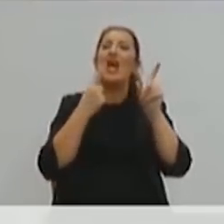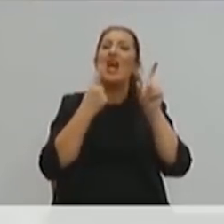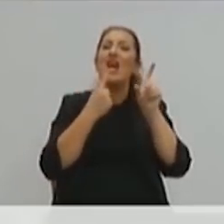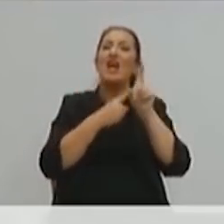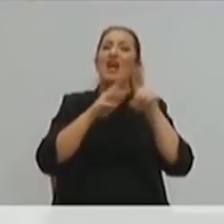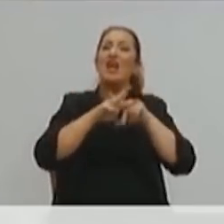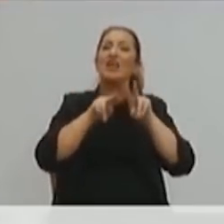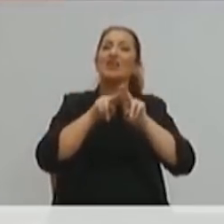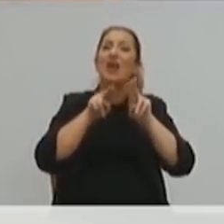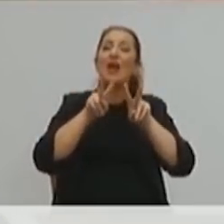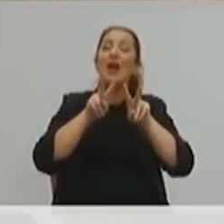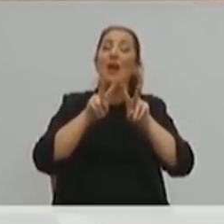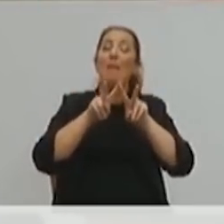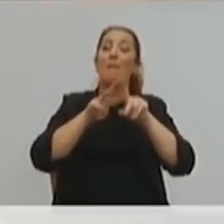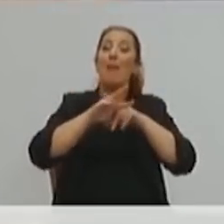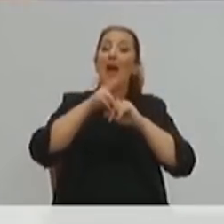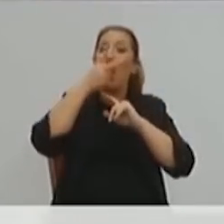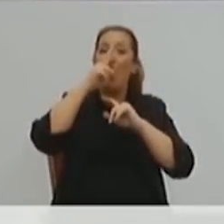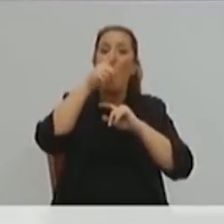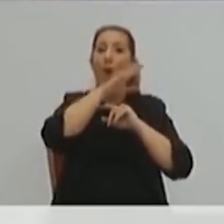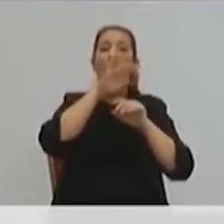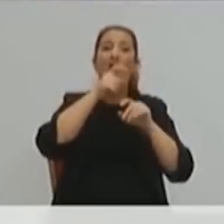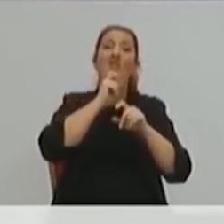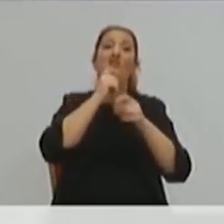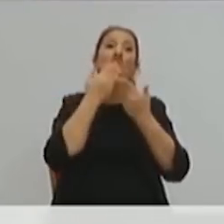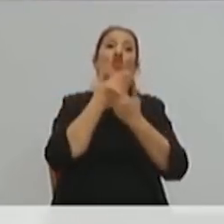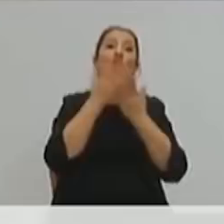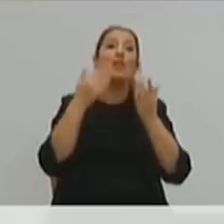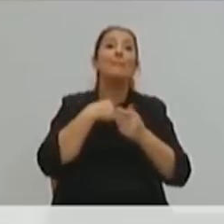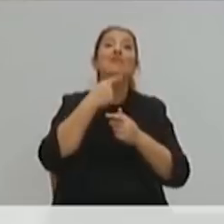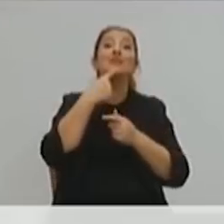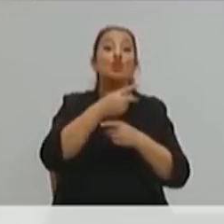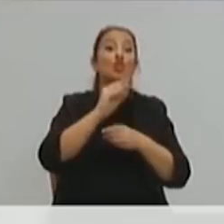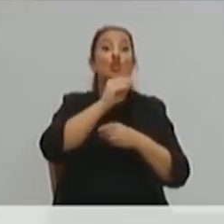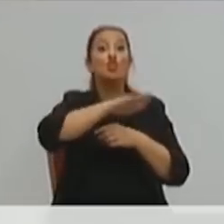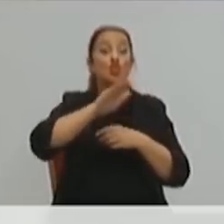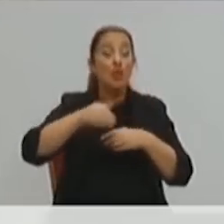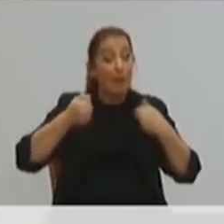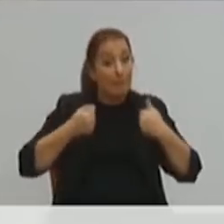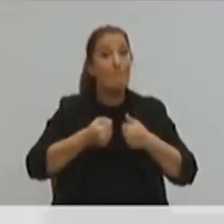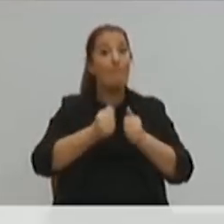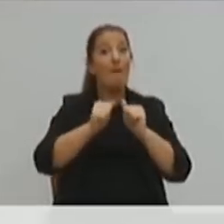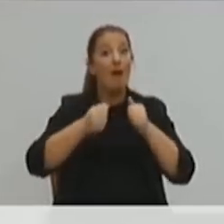Belediyesi'ndeki arkadaşlarımız bilgiyi yanlış aktarıyorlar. Biz diyoruz ki çocukların parkını